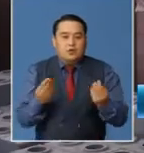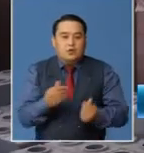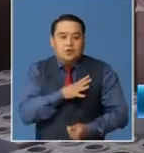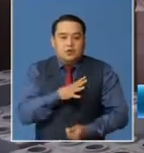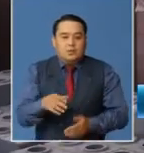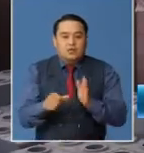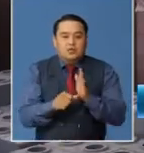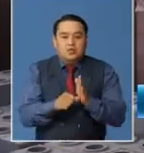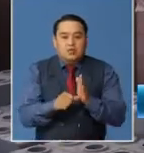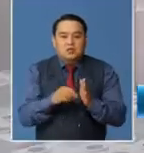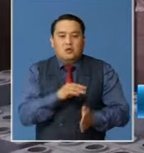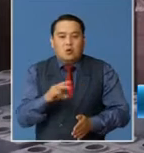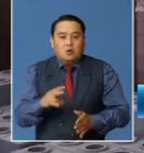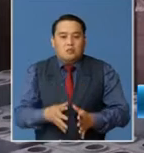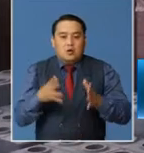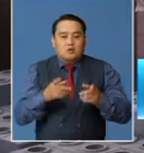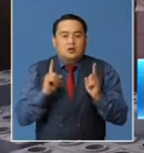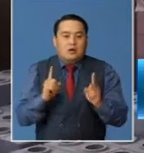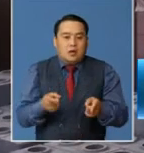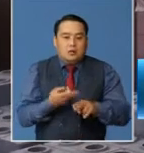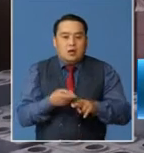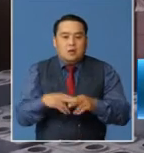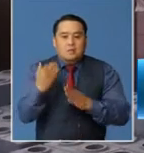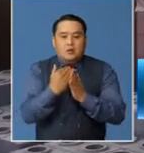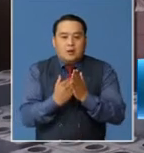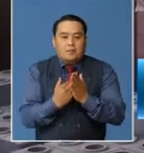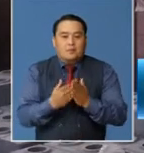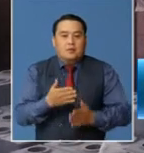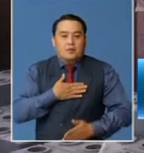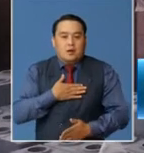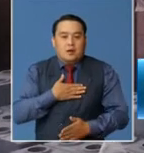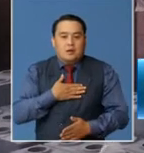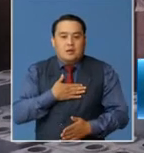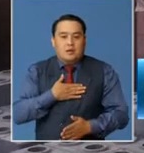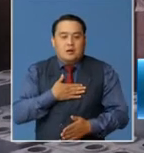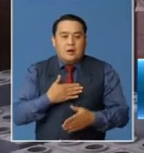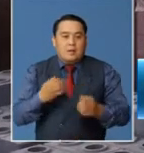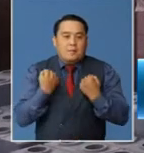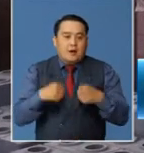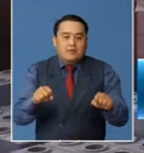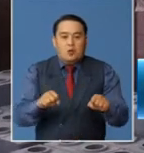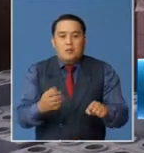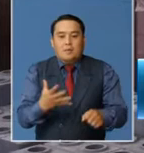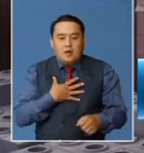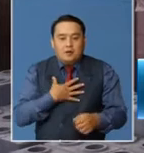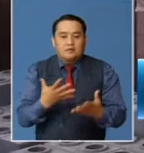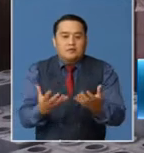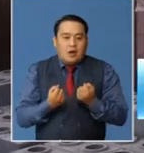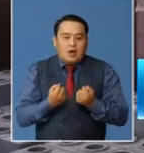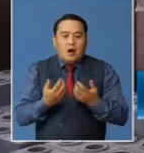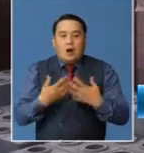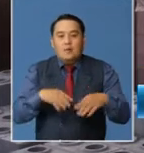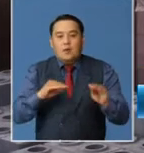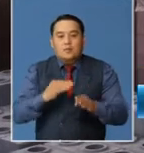миллионов – это очень большие средства. Согласно этой программе, нам, честно говоря, повезло. Мы взяли оборудование и